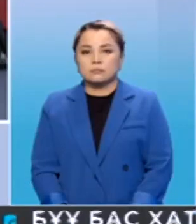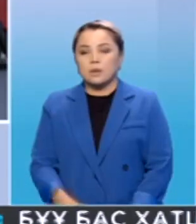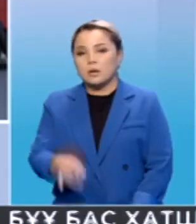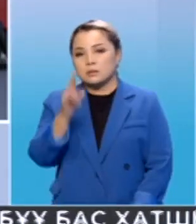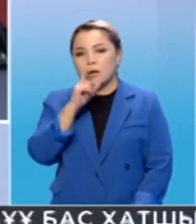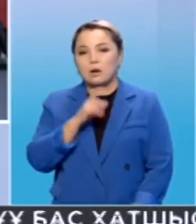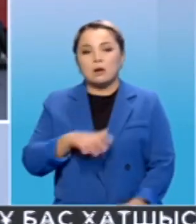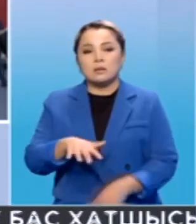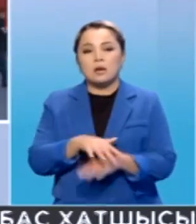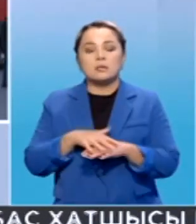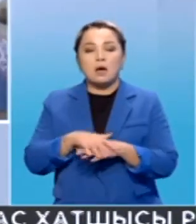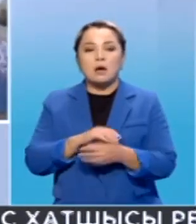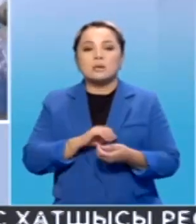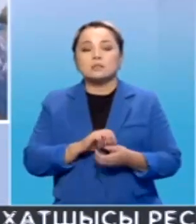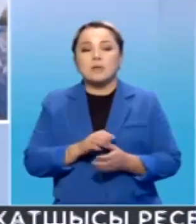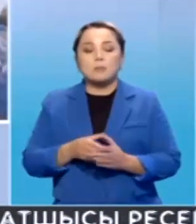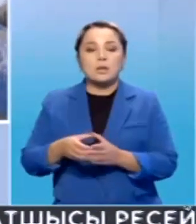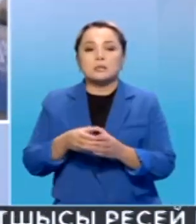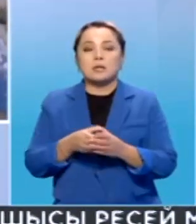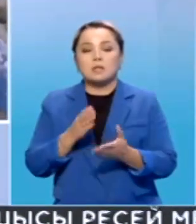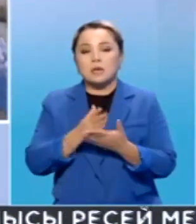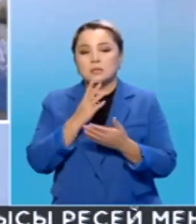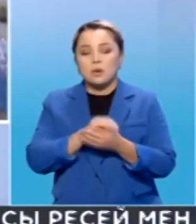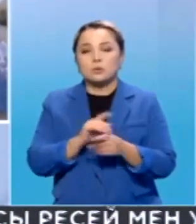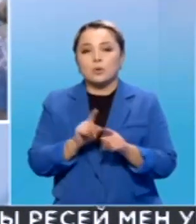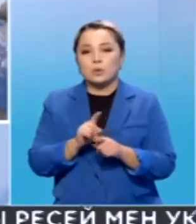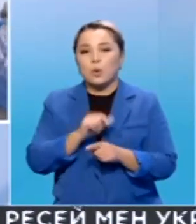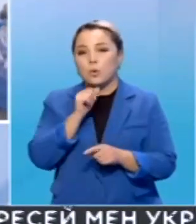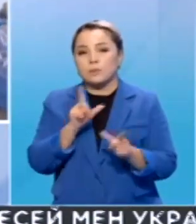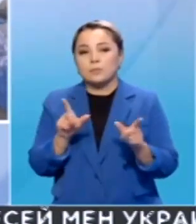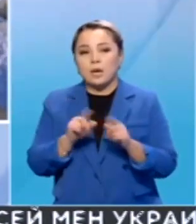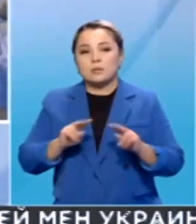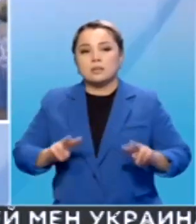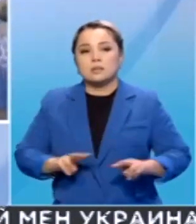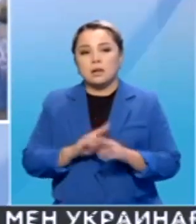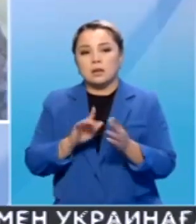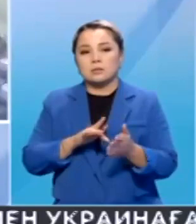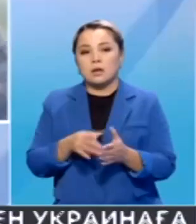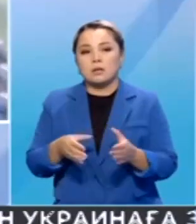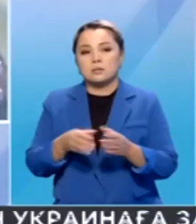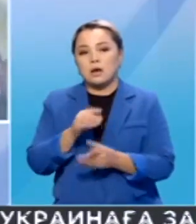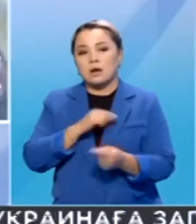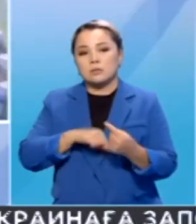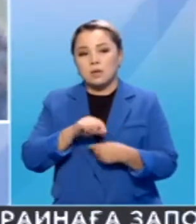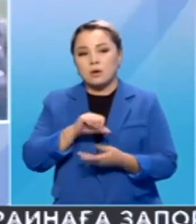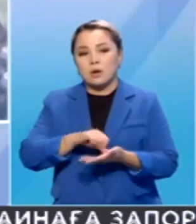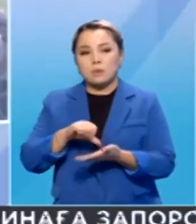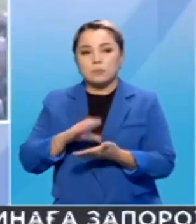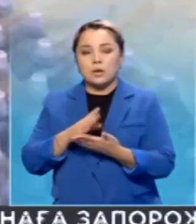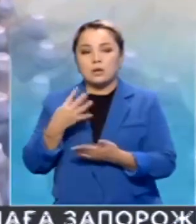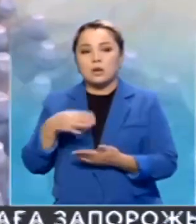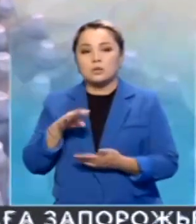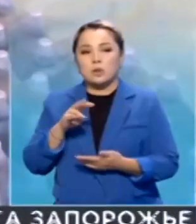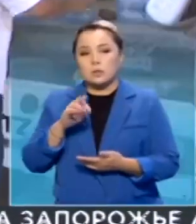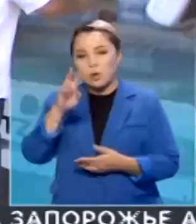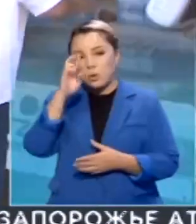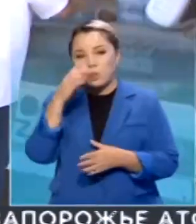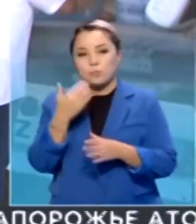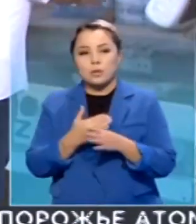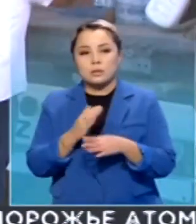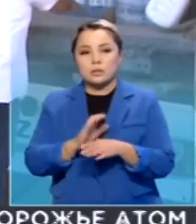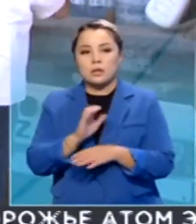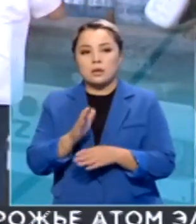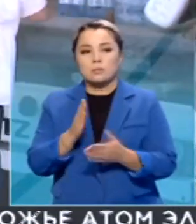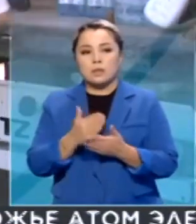Қазақстан халқы ассамблеясы қостанайлықтармен бірге, елордадағы этномәдени бірлестіктер мен кәсіпкерлер қауымдастығы 40 тонна гуманитарлық